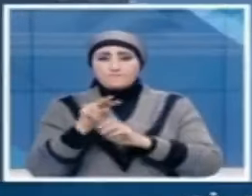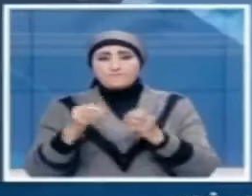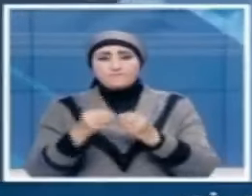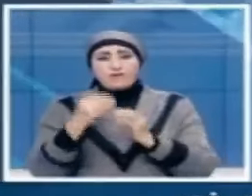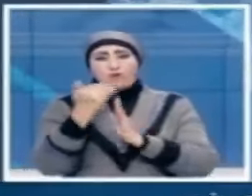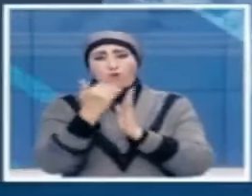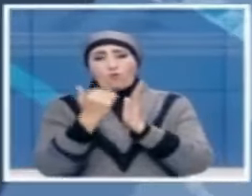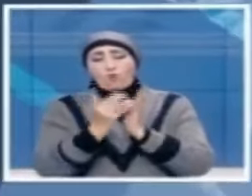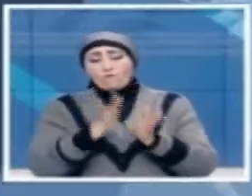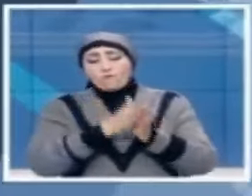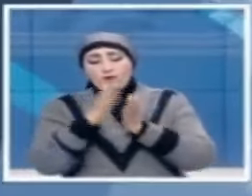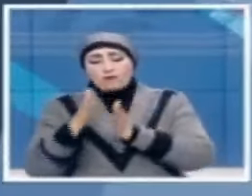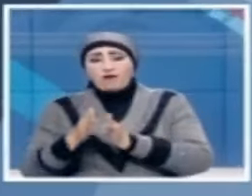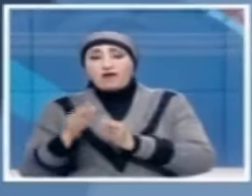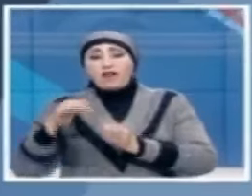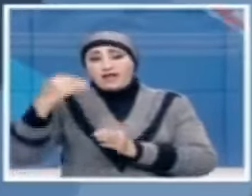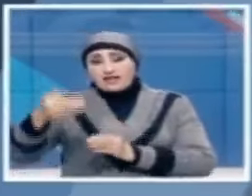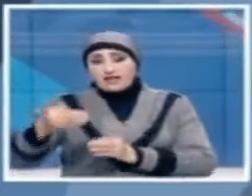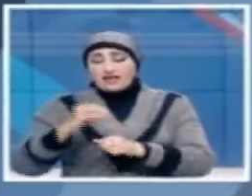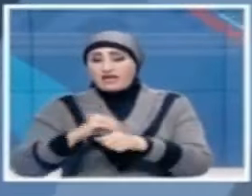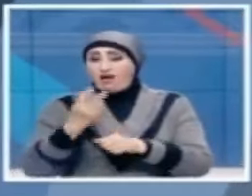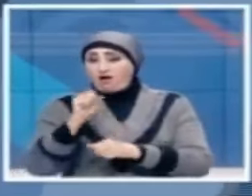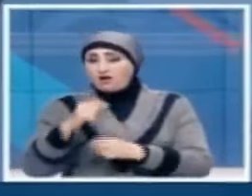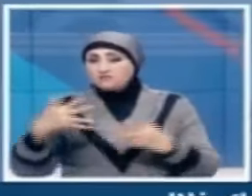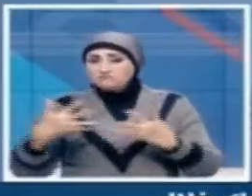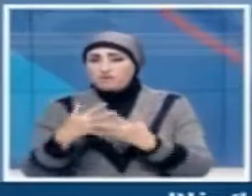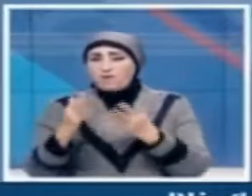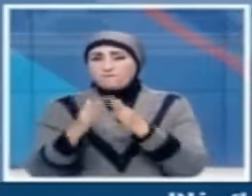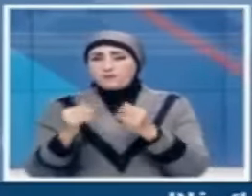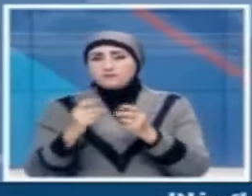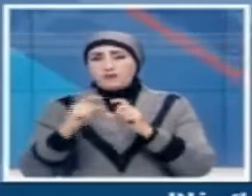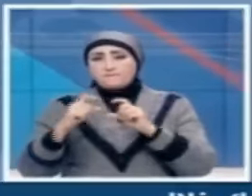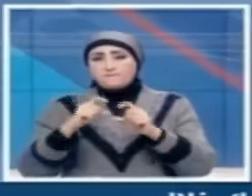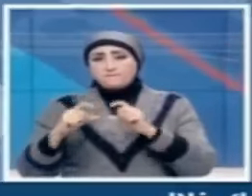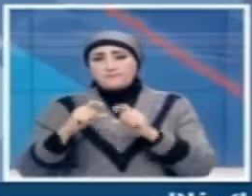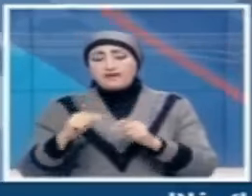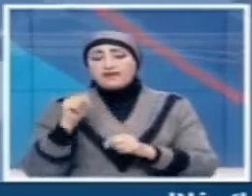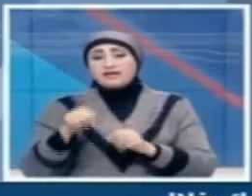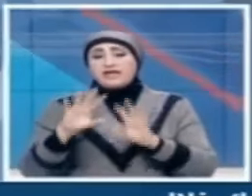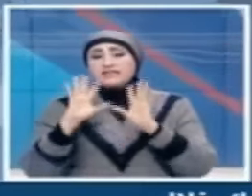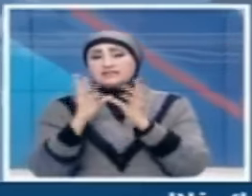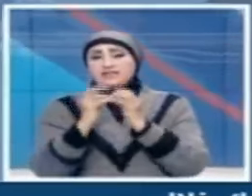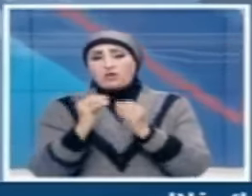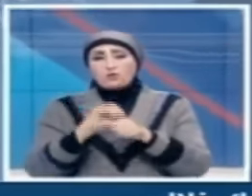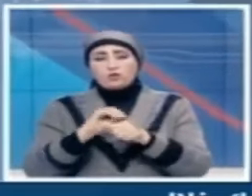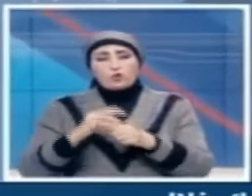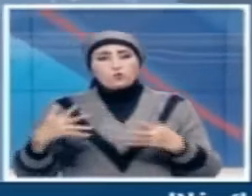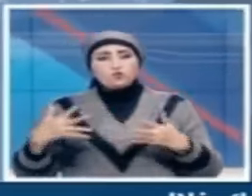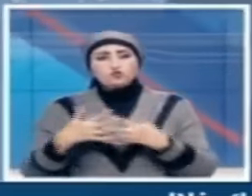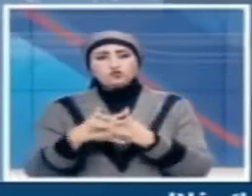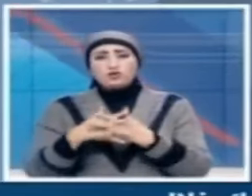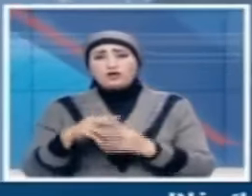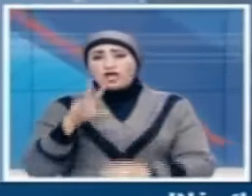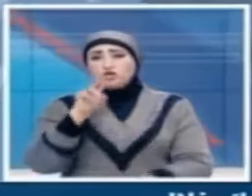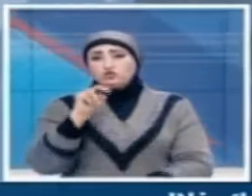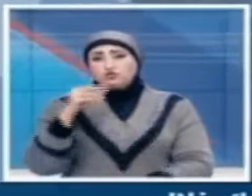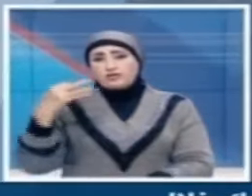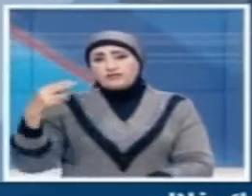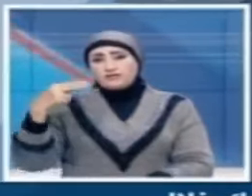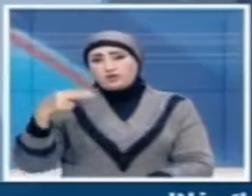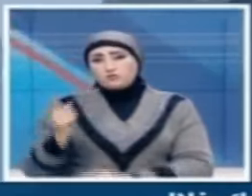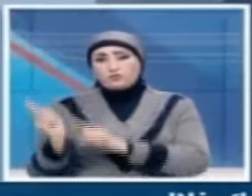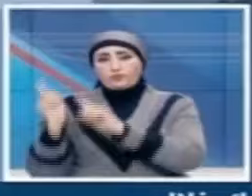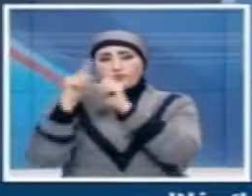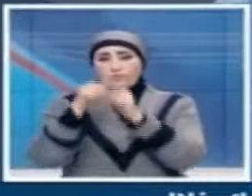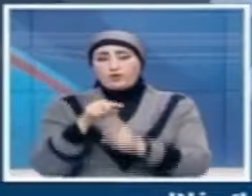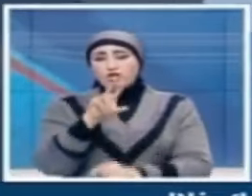وأولويات المرحلة المقبلة فيما يتعلق بالشراكات بين مصر ومجموعة البنك الدولي في إطار الشراكة الاستراتيجية